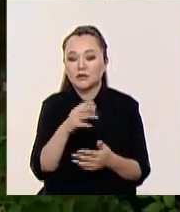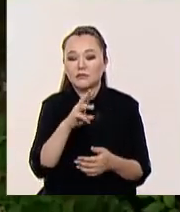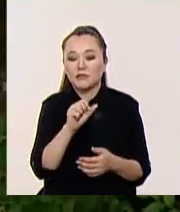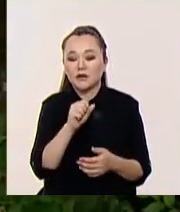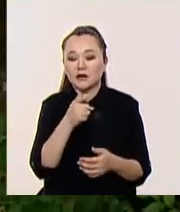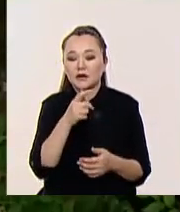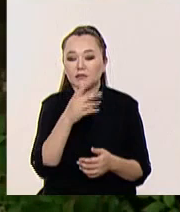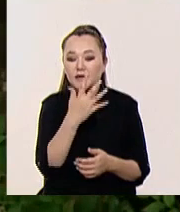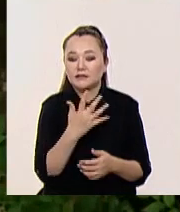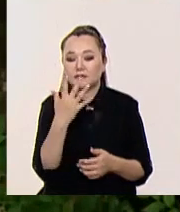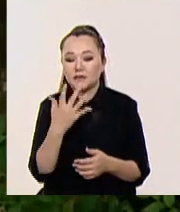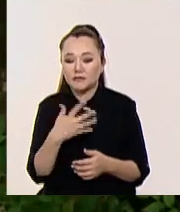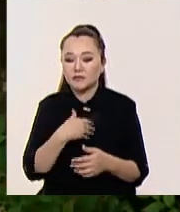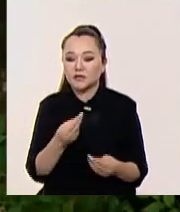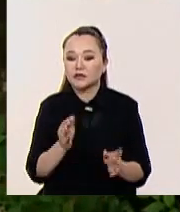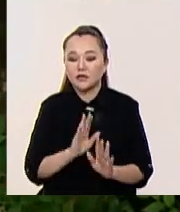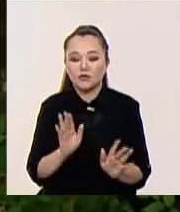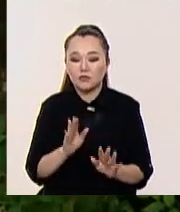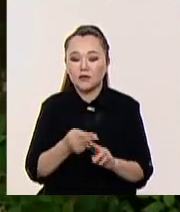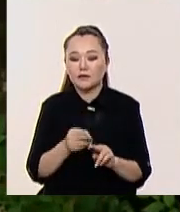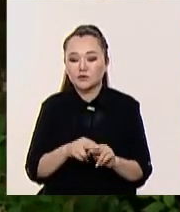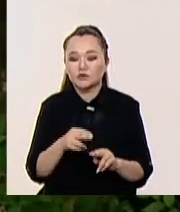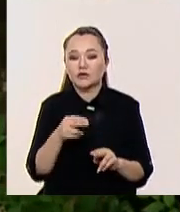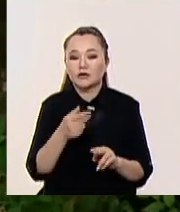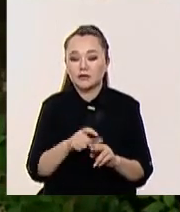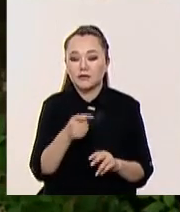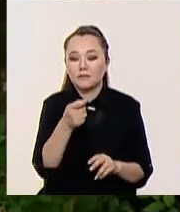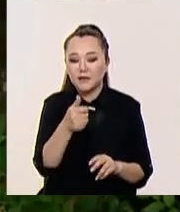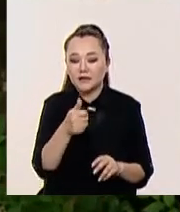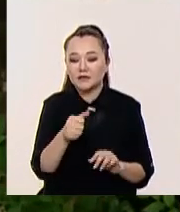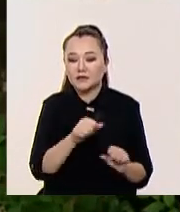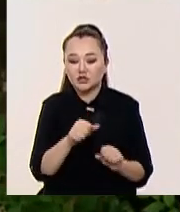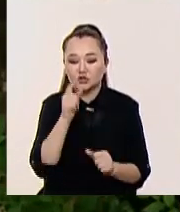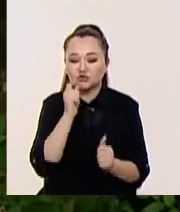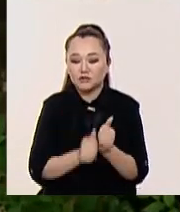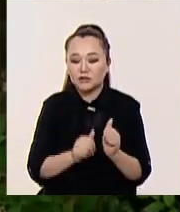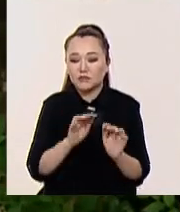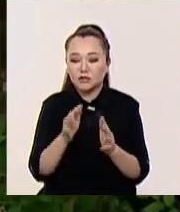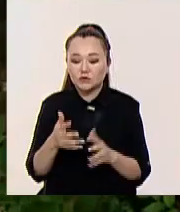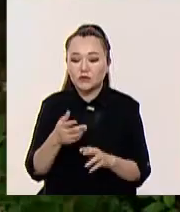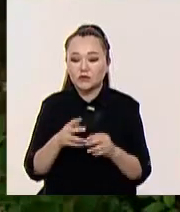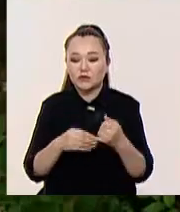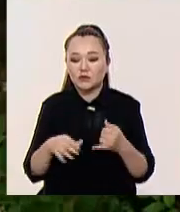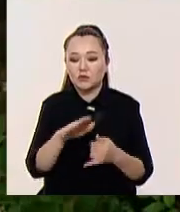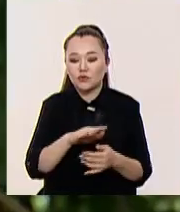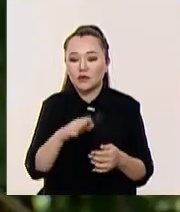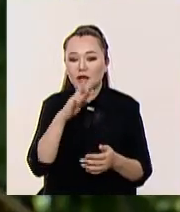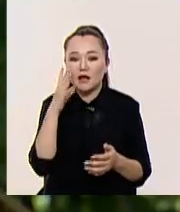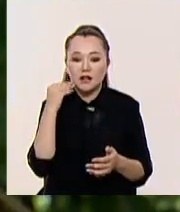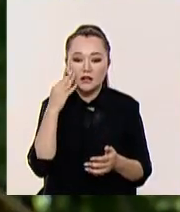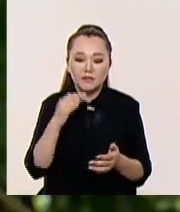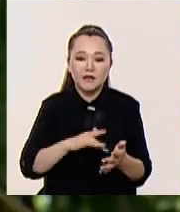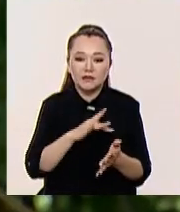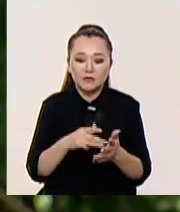магнитуды 5,5 мы не даем, потому что это мелкие толчки, которые часто происходят на территории города Алматы.